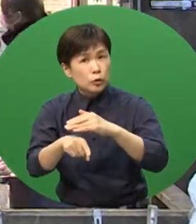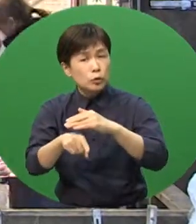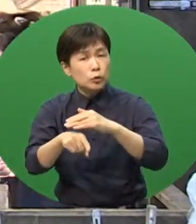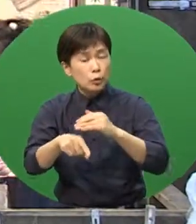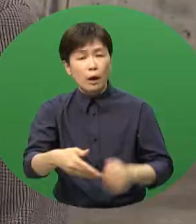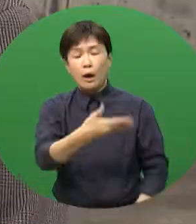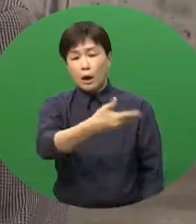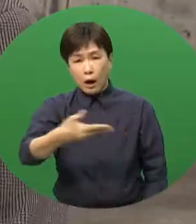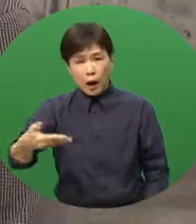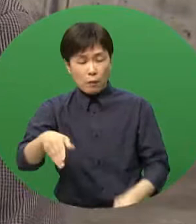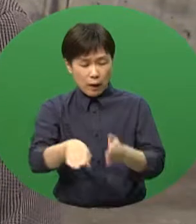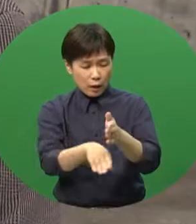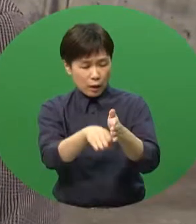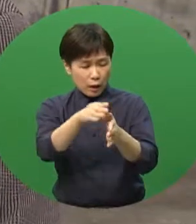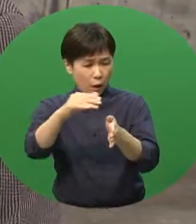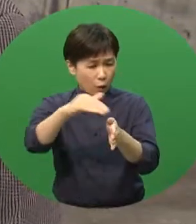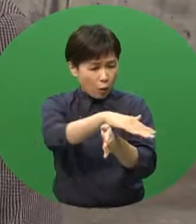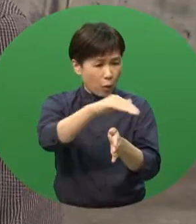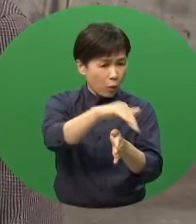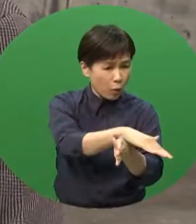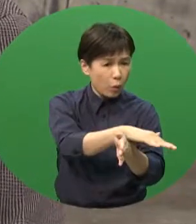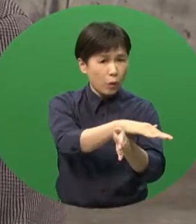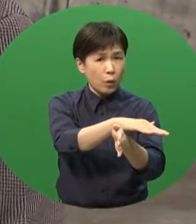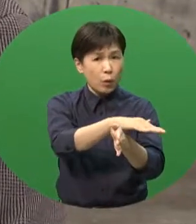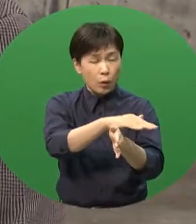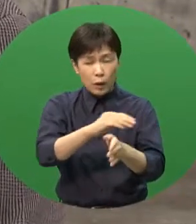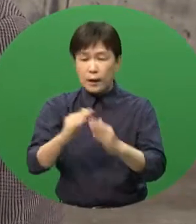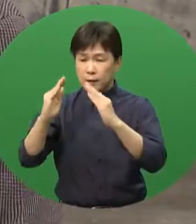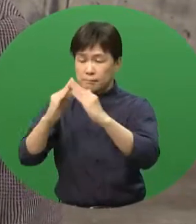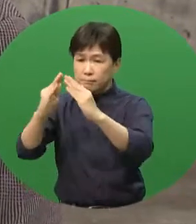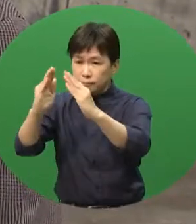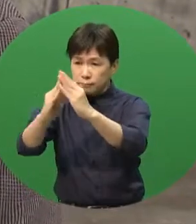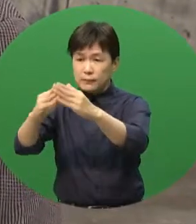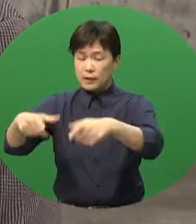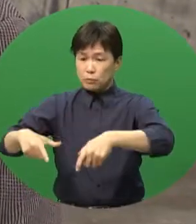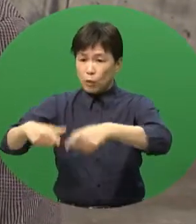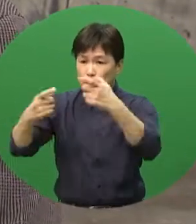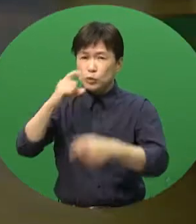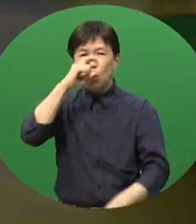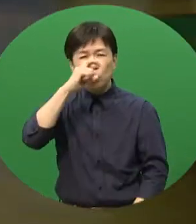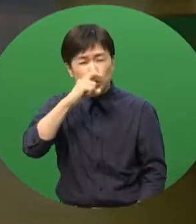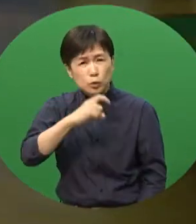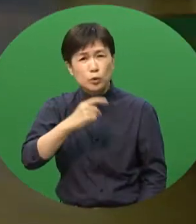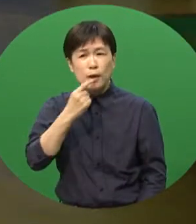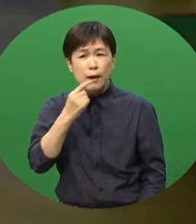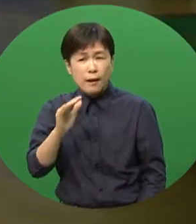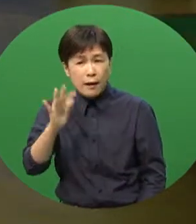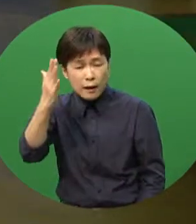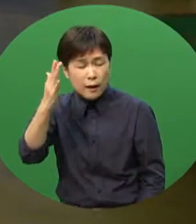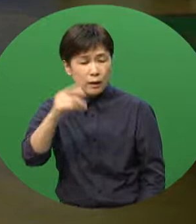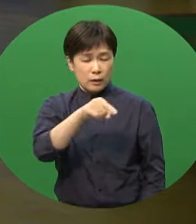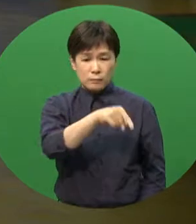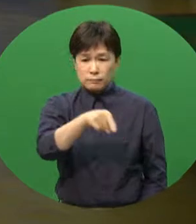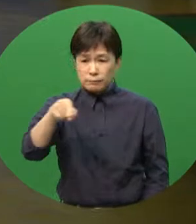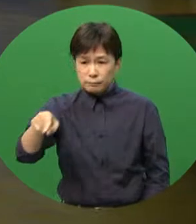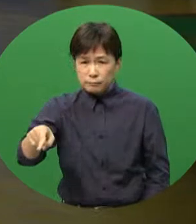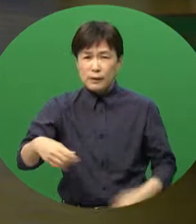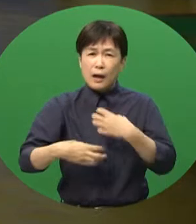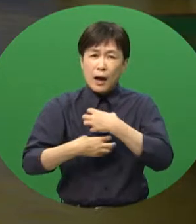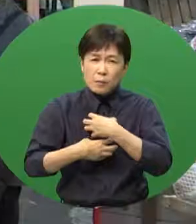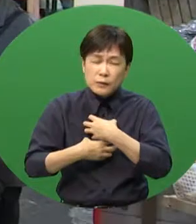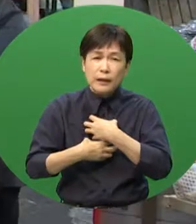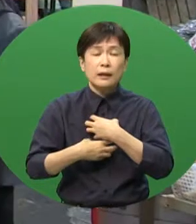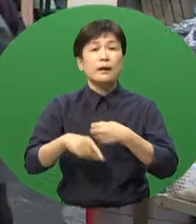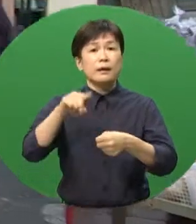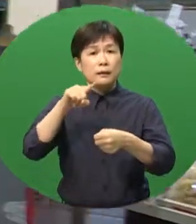。 旦過市場は神嶽川の浸水や木造建物の密集など防災や防火の面で課題を抱えております